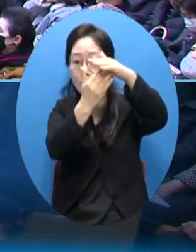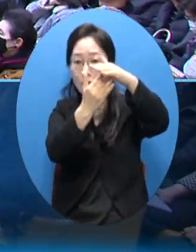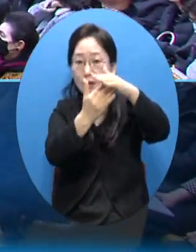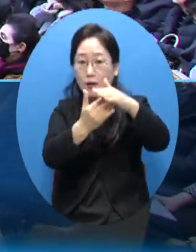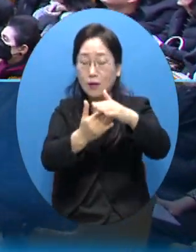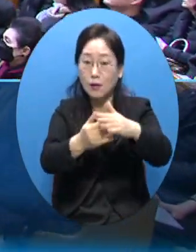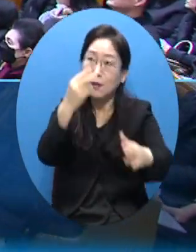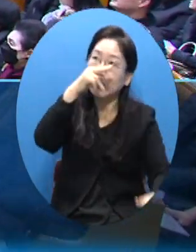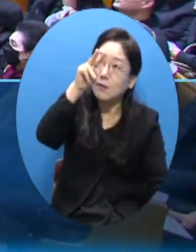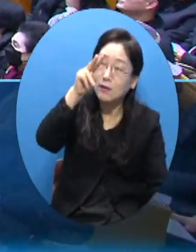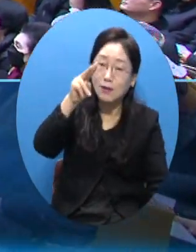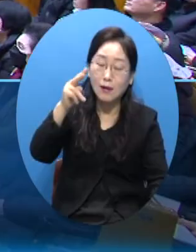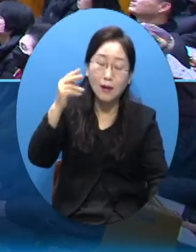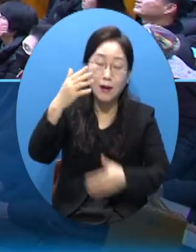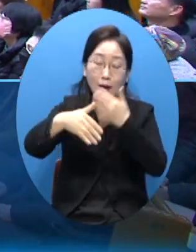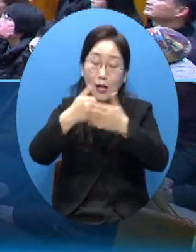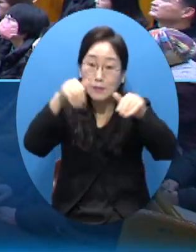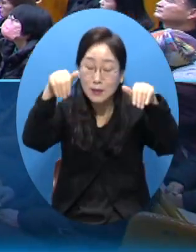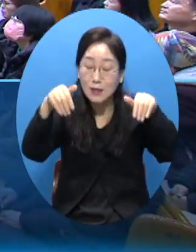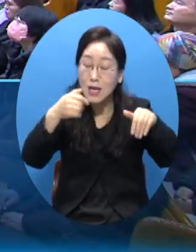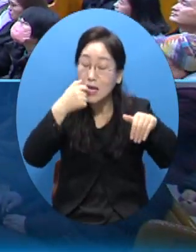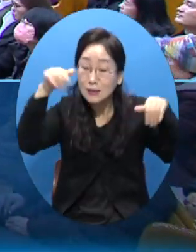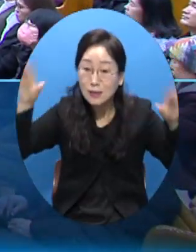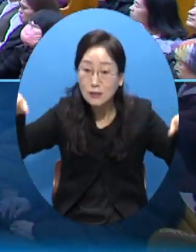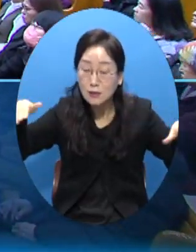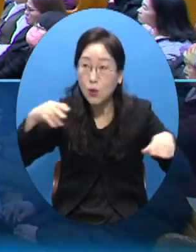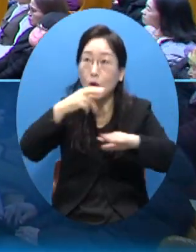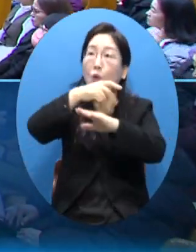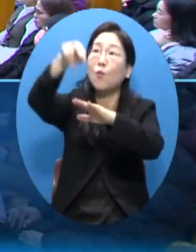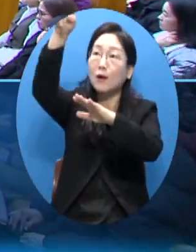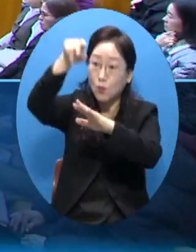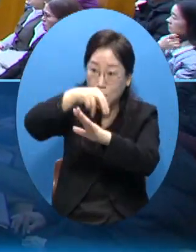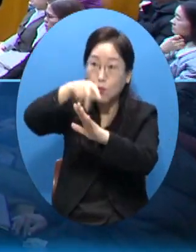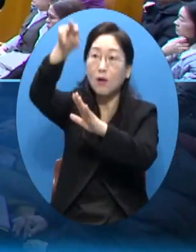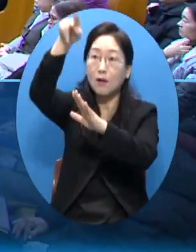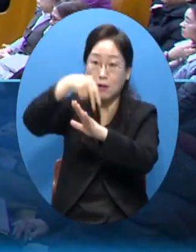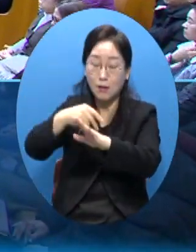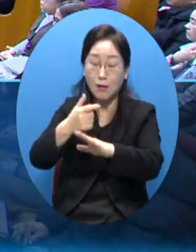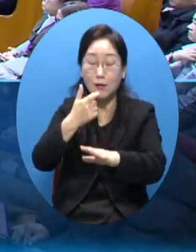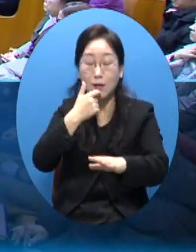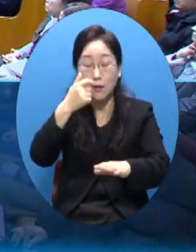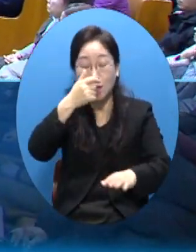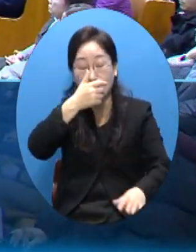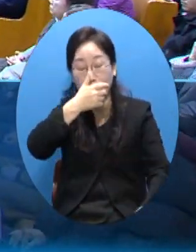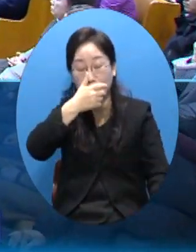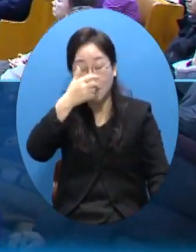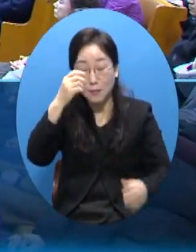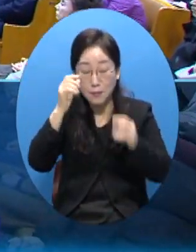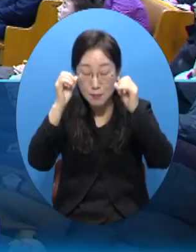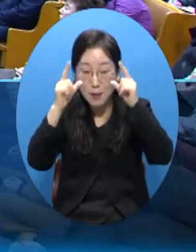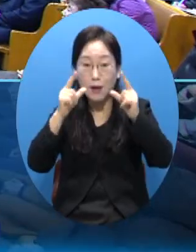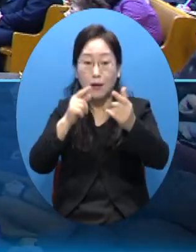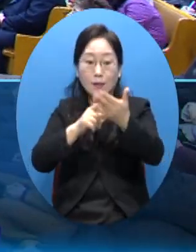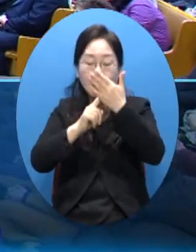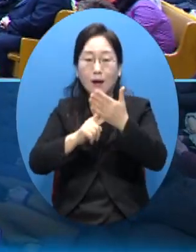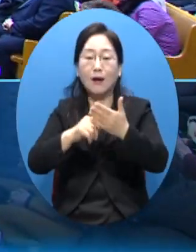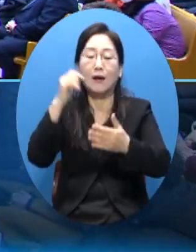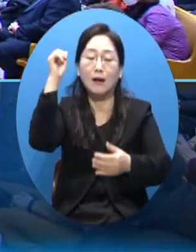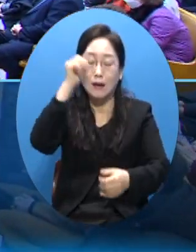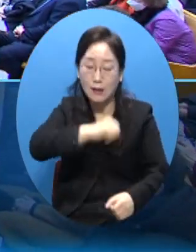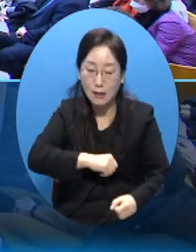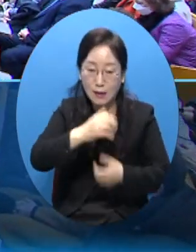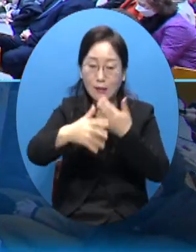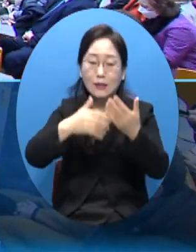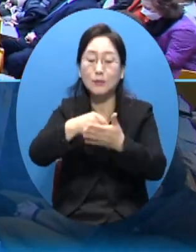본즉 하나님의 사자들이 그에서 오르락 내리락 하고 야곱이 잠이 깨어 이르되 야해서 과연 여기 계시거늘 내가 알지